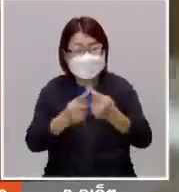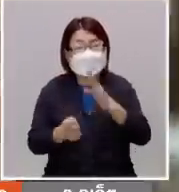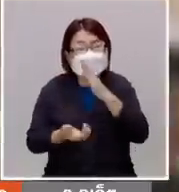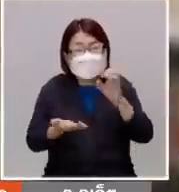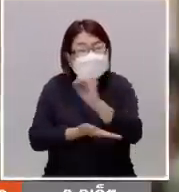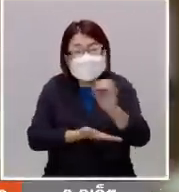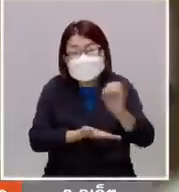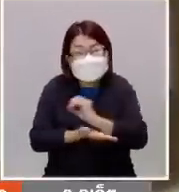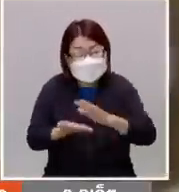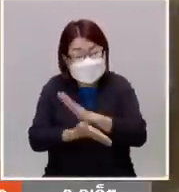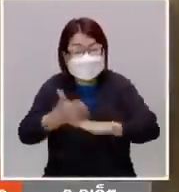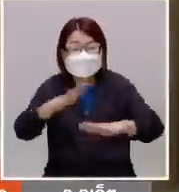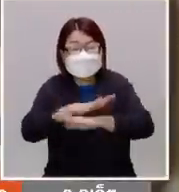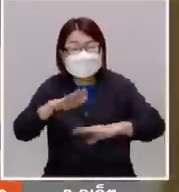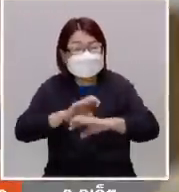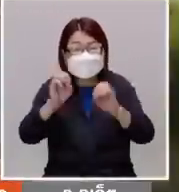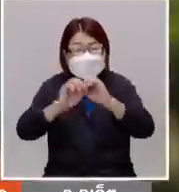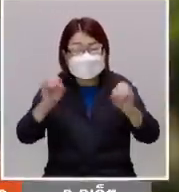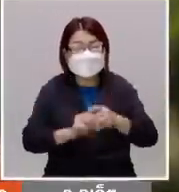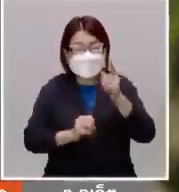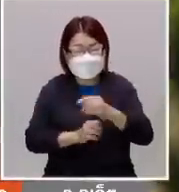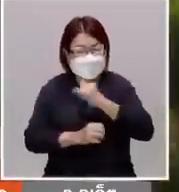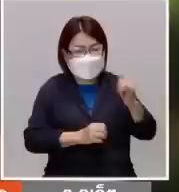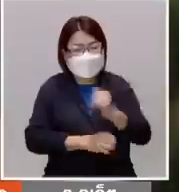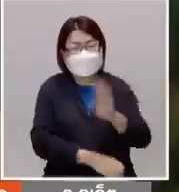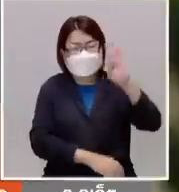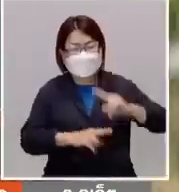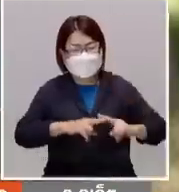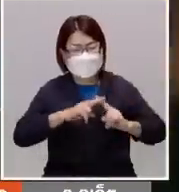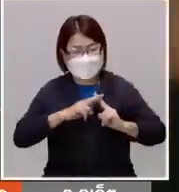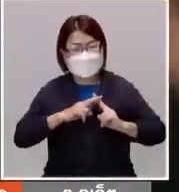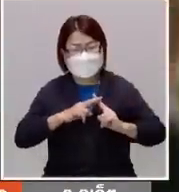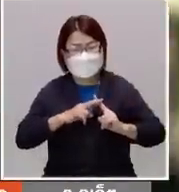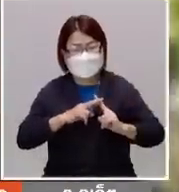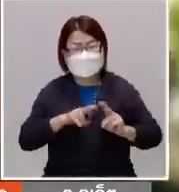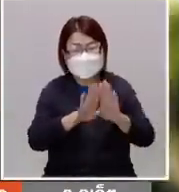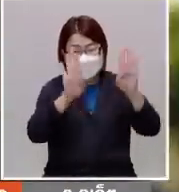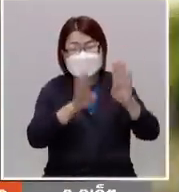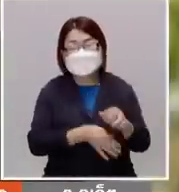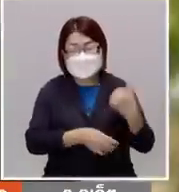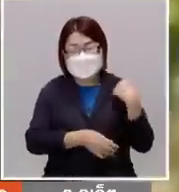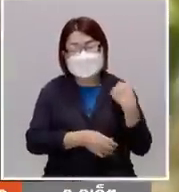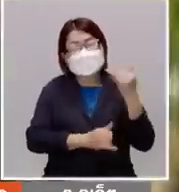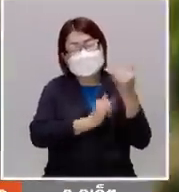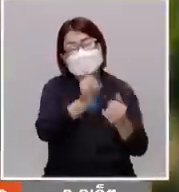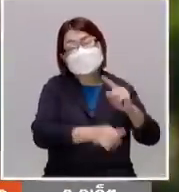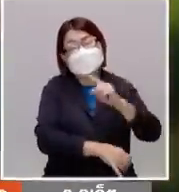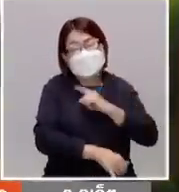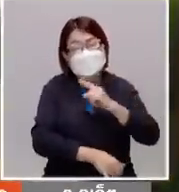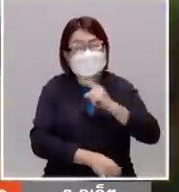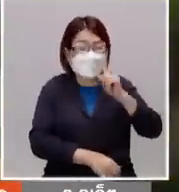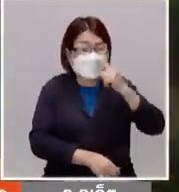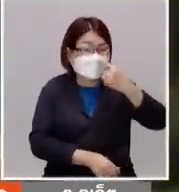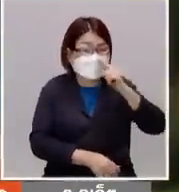การทั้ง2อย่างนี้ก็ต้องเข้าการตรวจคัดกรองของบริษัทเอกชนที่มาให้บริการซึ่งต้องมีการจ่ายค่าตรวจคน